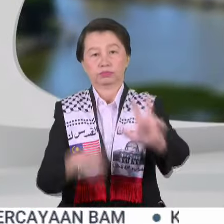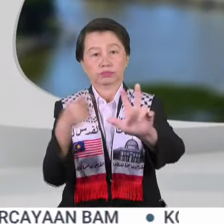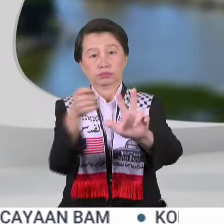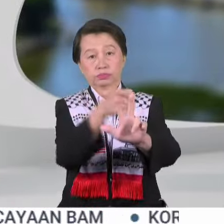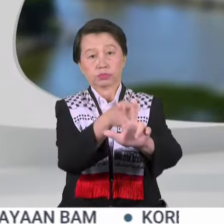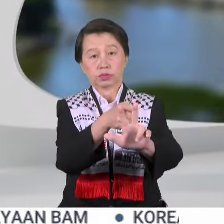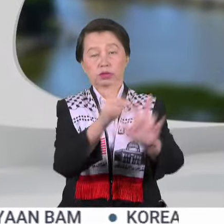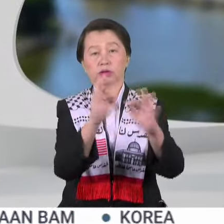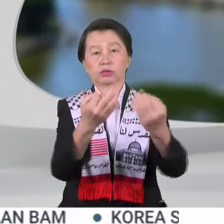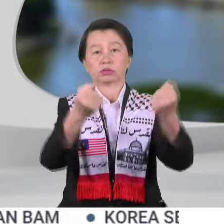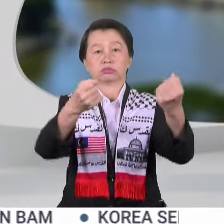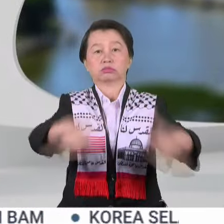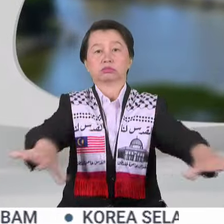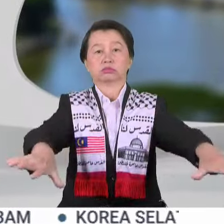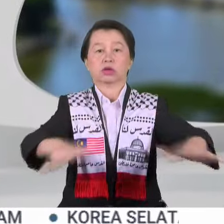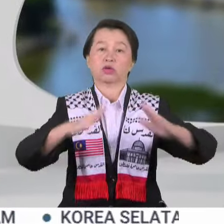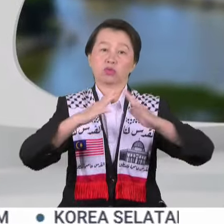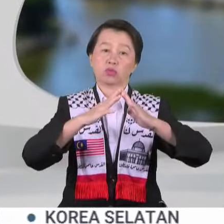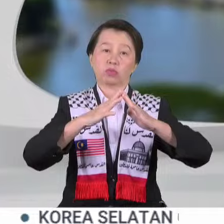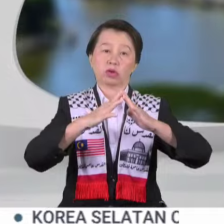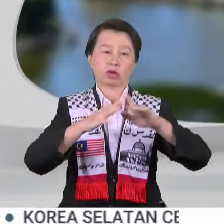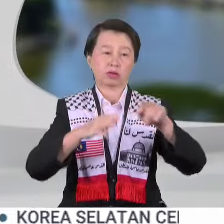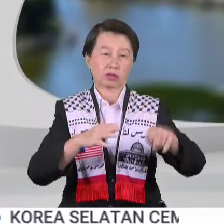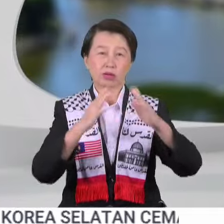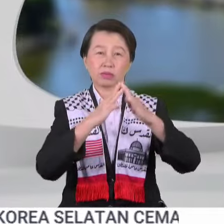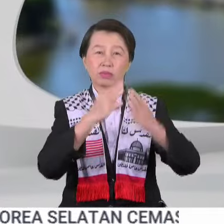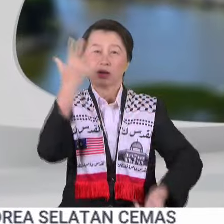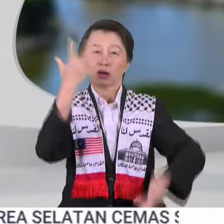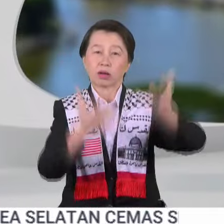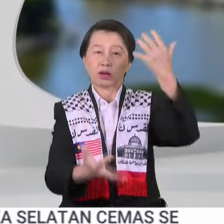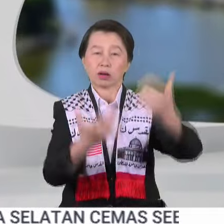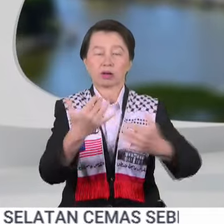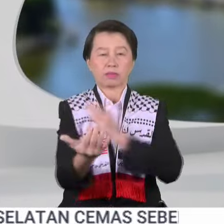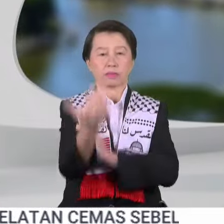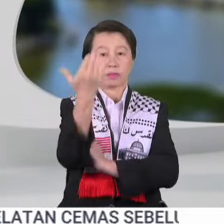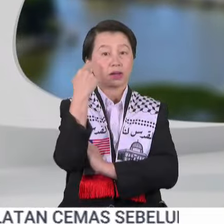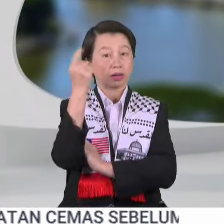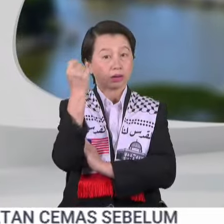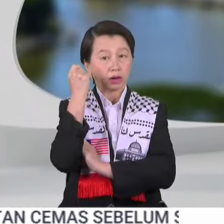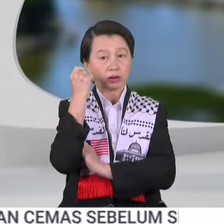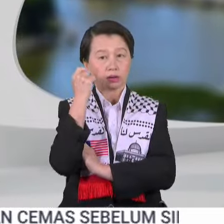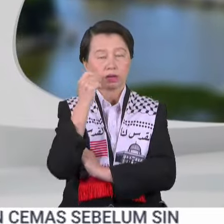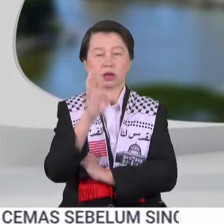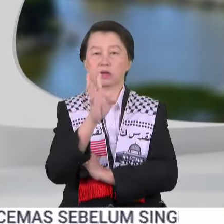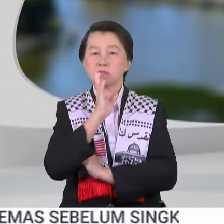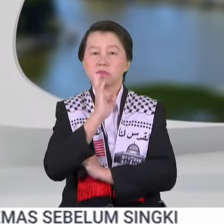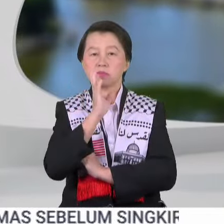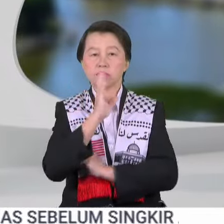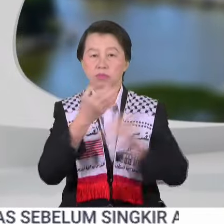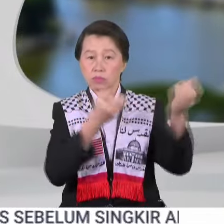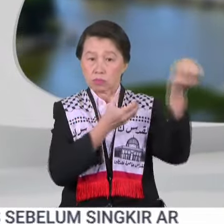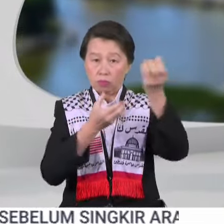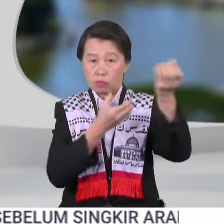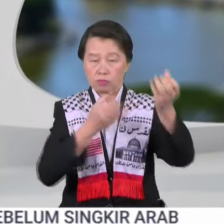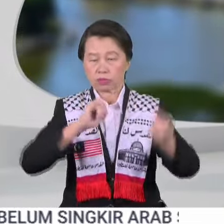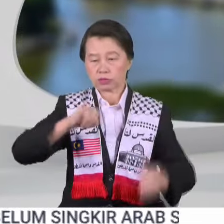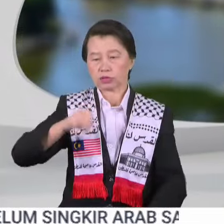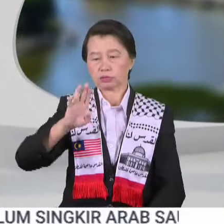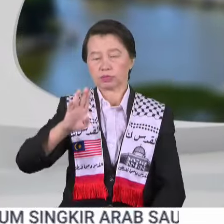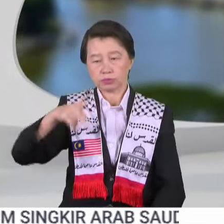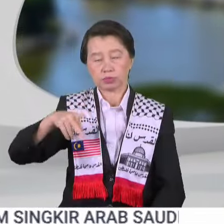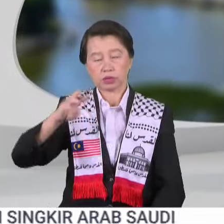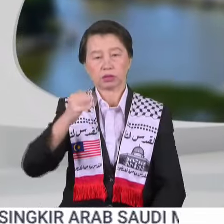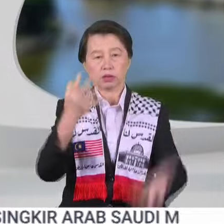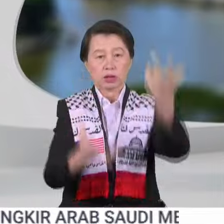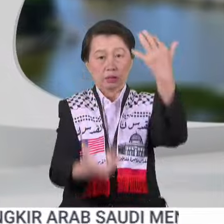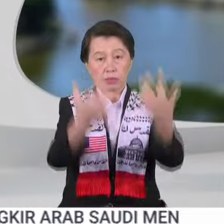hilang tempat berteduh setelah rumah mereka terbakar awal pagi tadi menurut jurucakap jabatan bombadan penyelamat Sibu